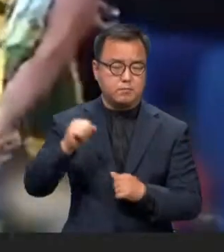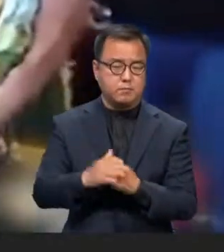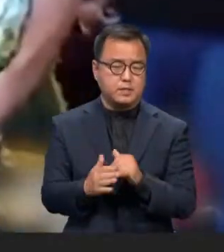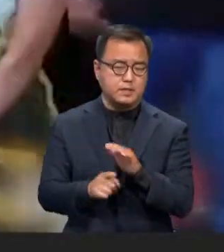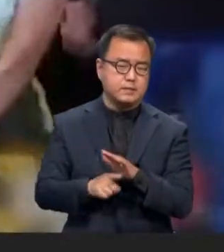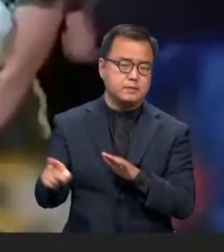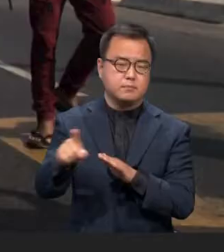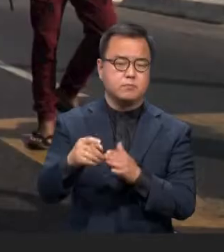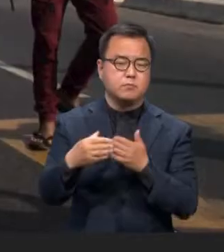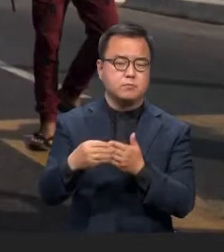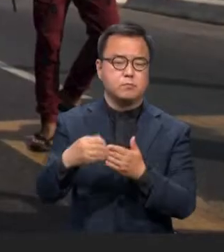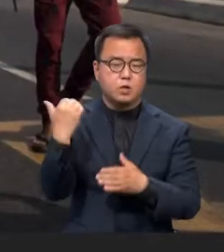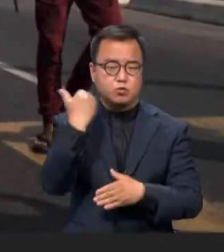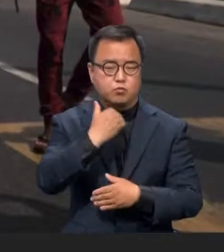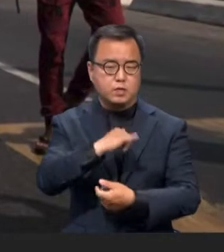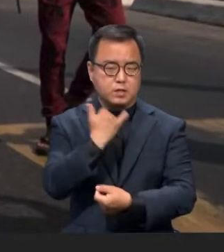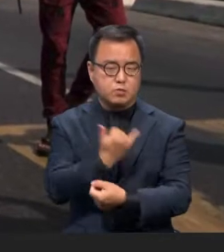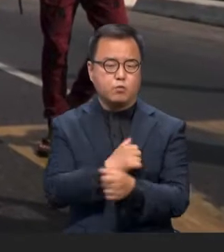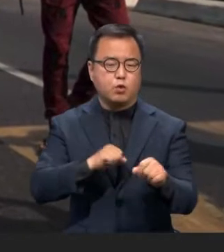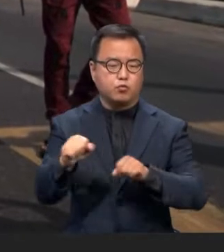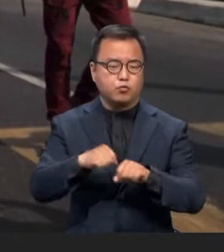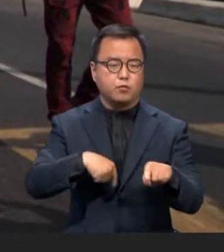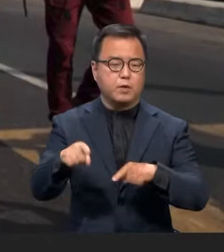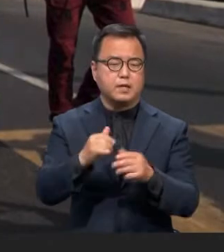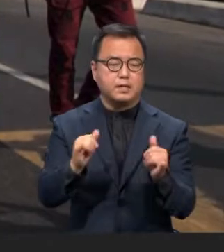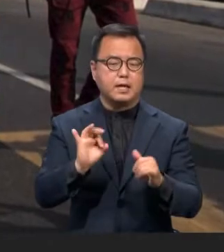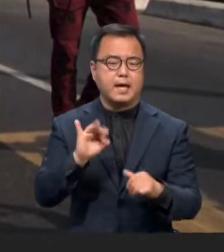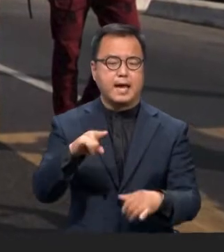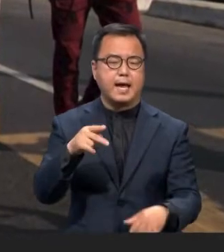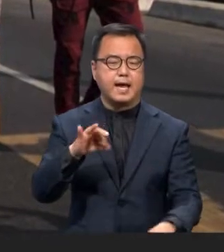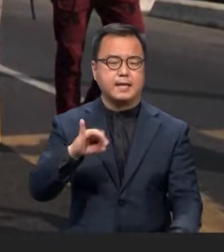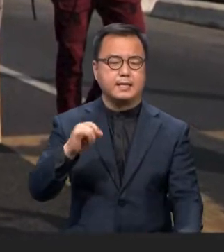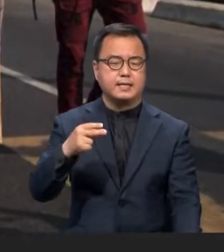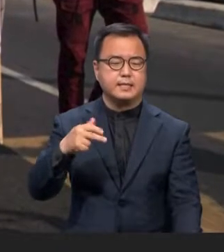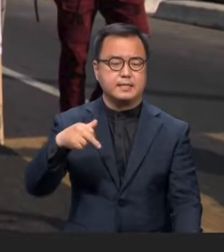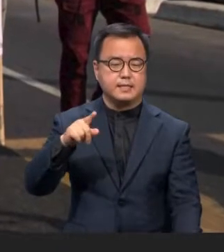선 사람은 인권운동가이자 정치인인 에이띤자 마웅.